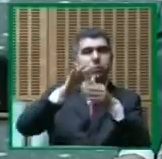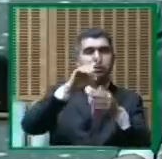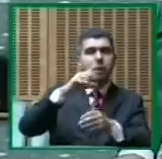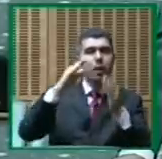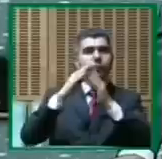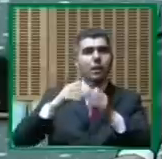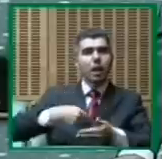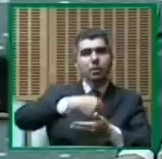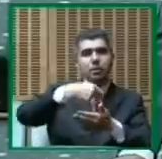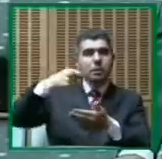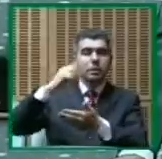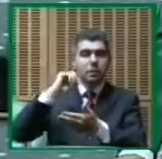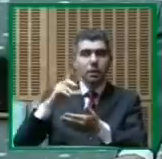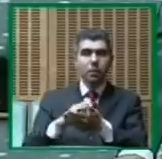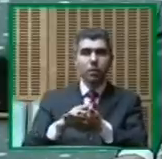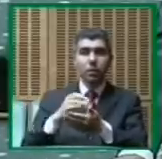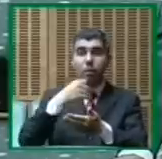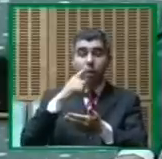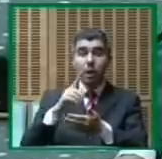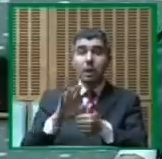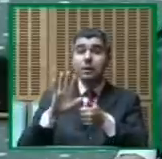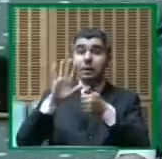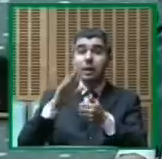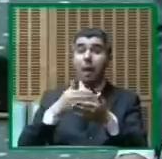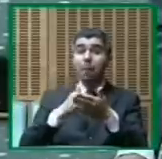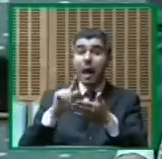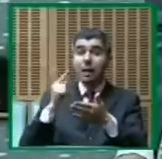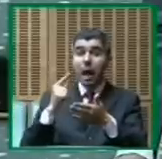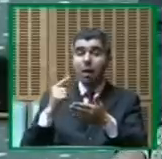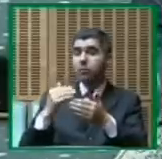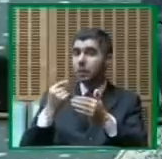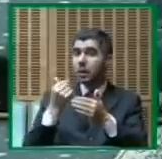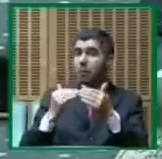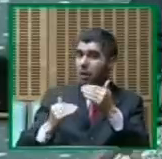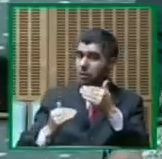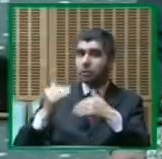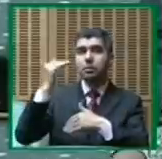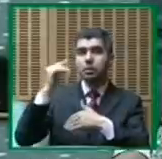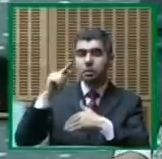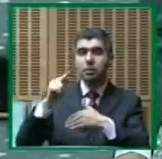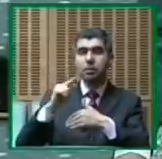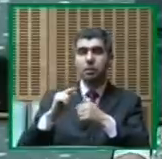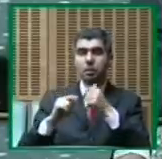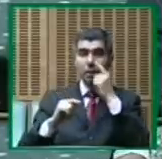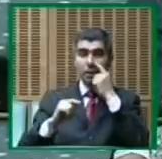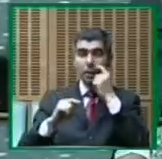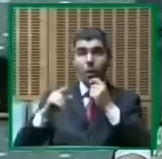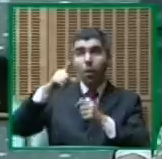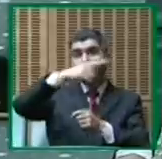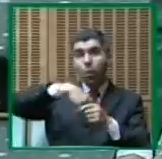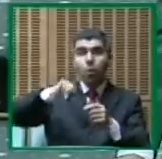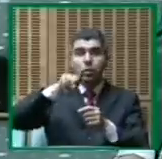الدراهم راه ماشي حاجه كبيره، ما كيحسبها غير لسان. ثم هناك واحد البرنامج اخر هو كيهم ترحيل ديال